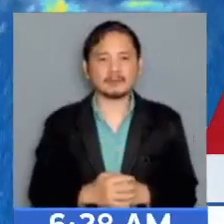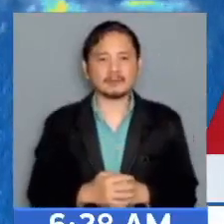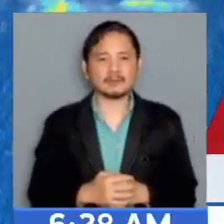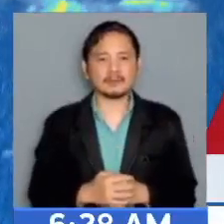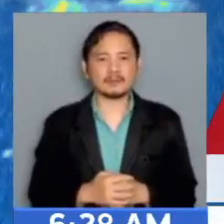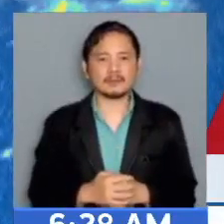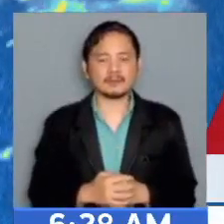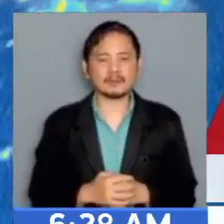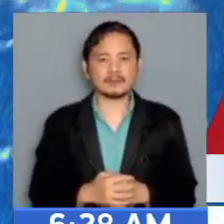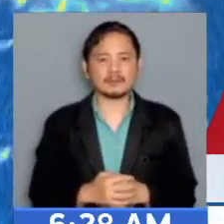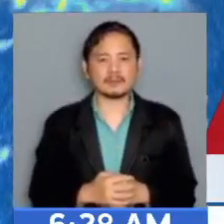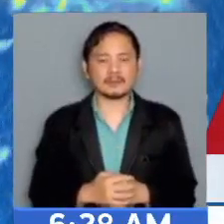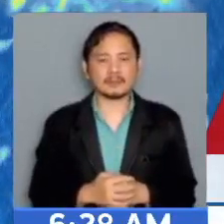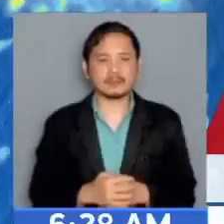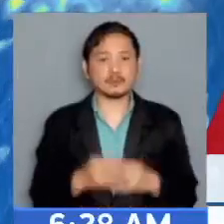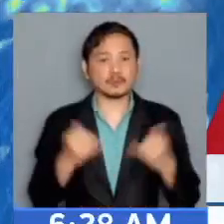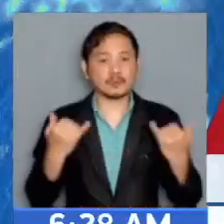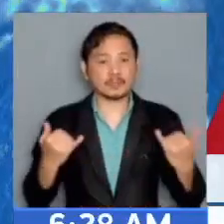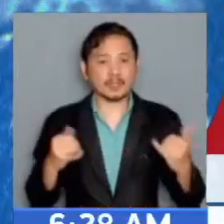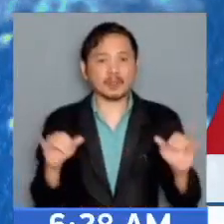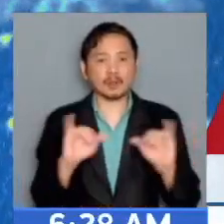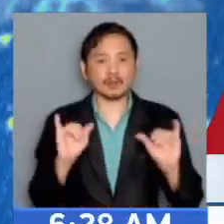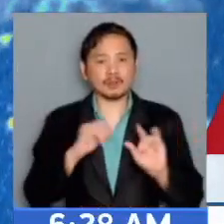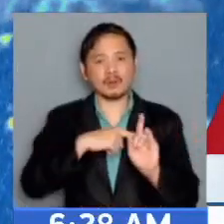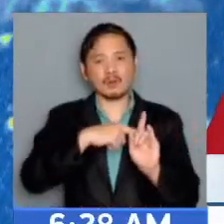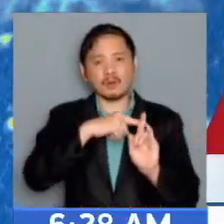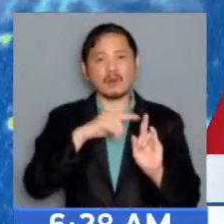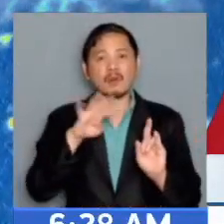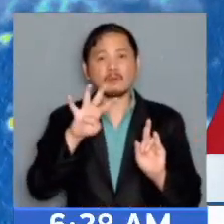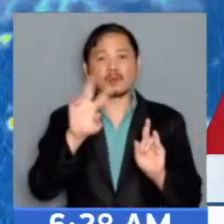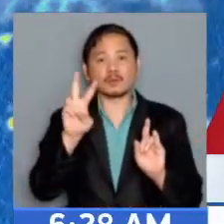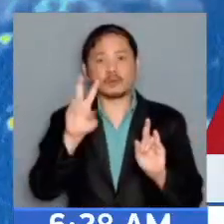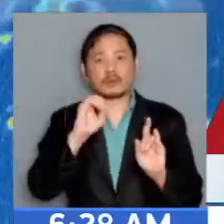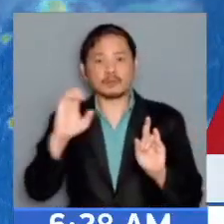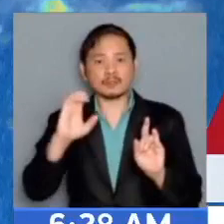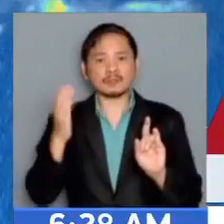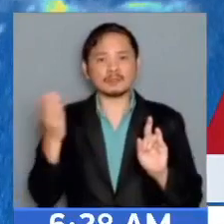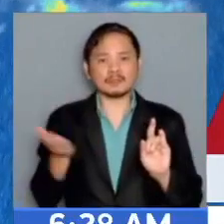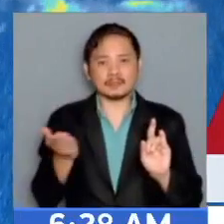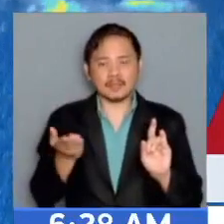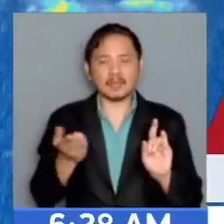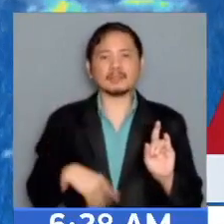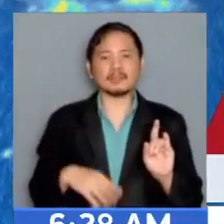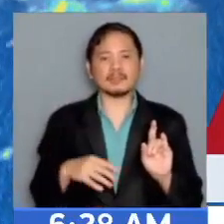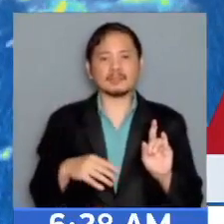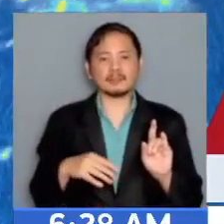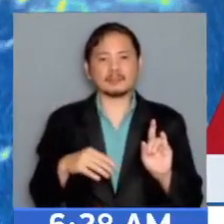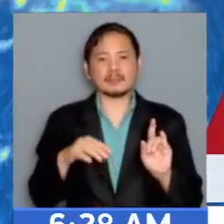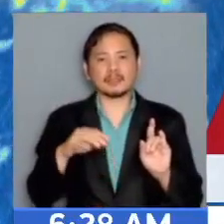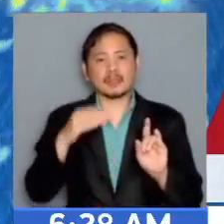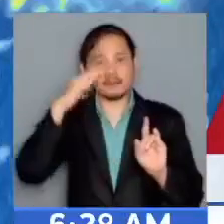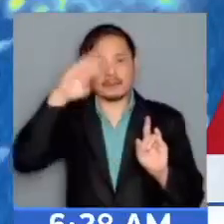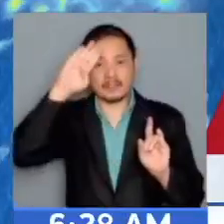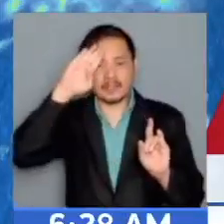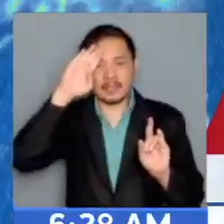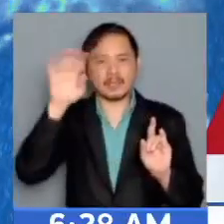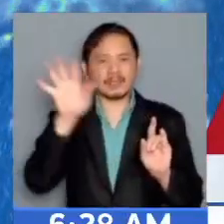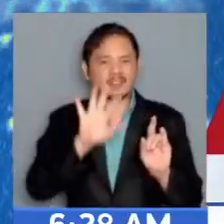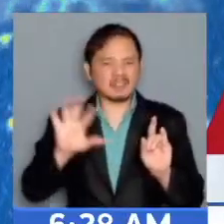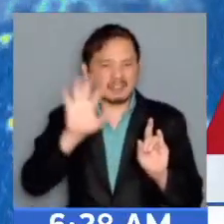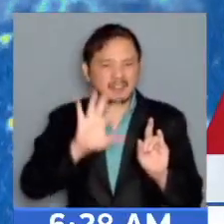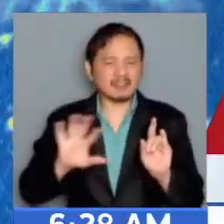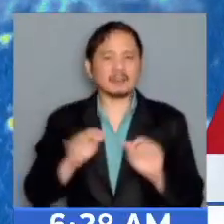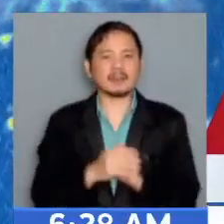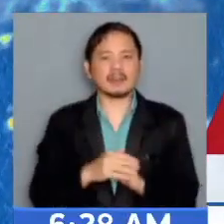tayo makaranas ng 42 degrees Celsius dito sa may bahagi ng Tayabas or ng Sangli Point sa may Cavite at dito rin sa may bahagi ng Dagupan City